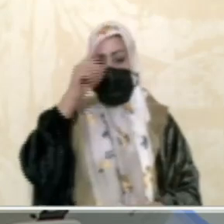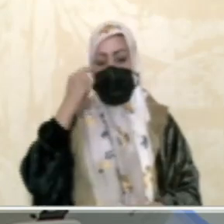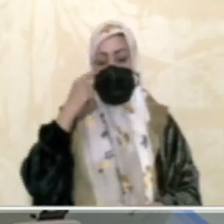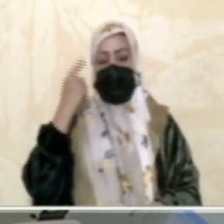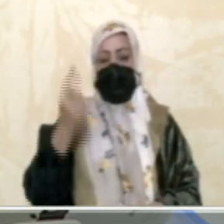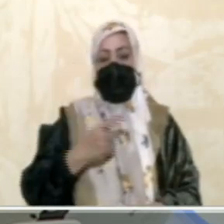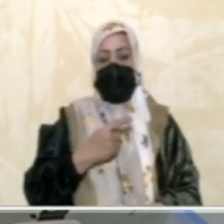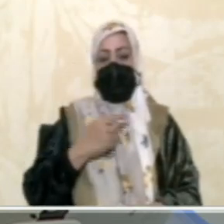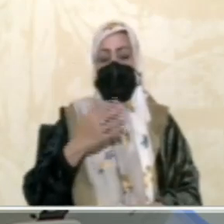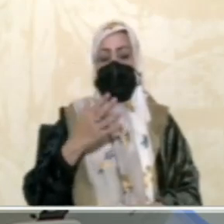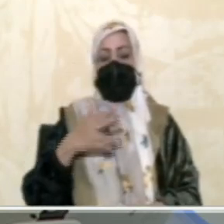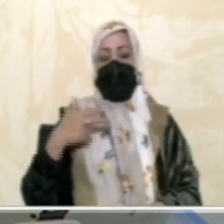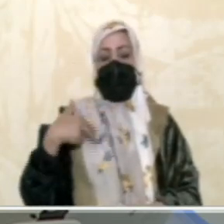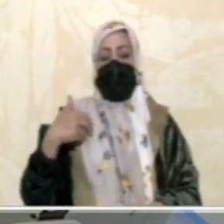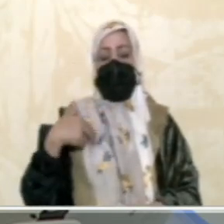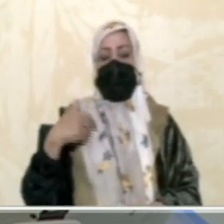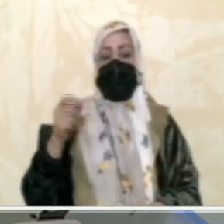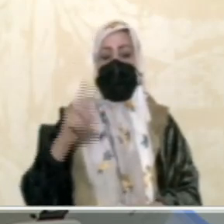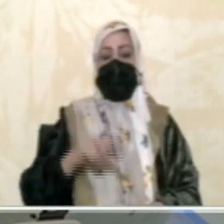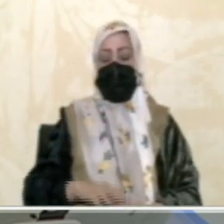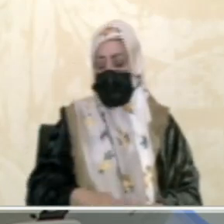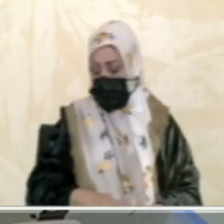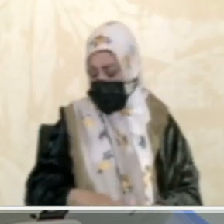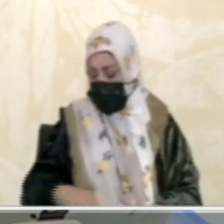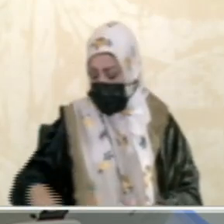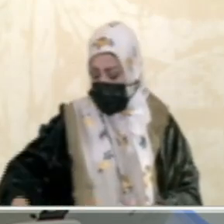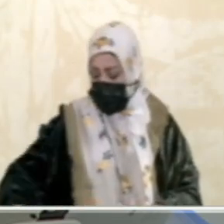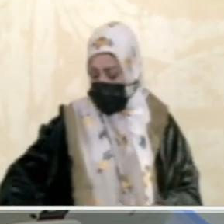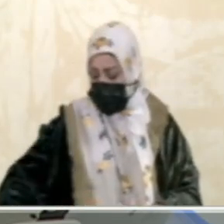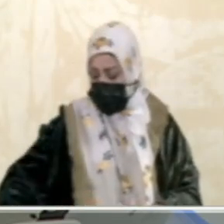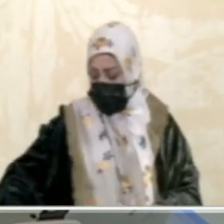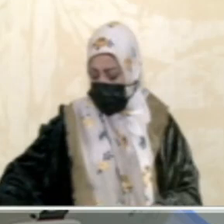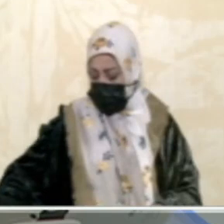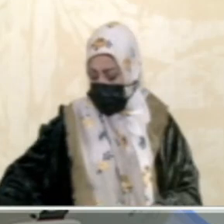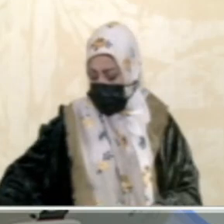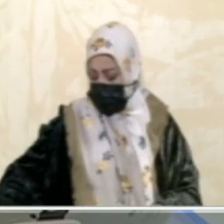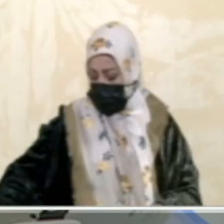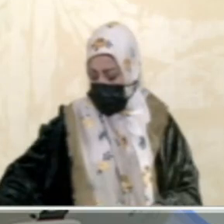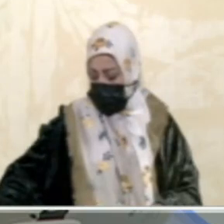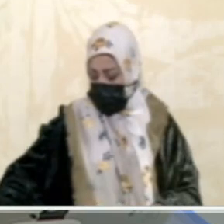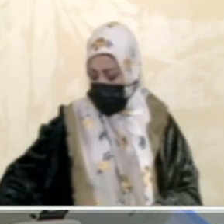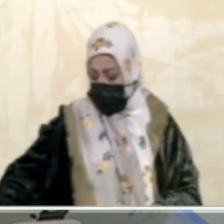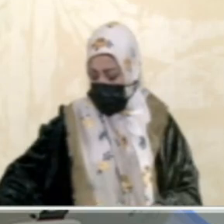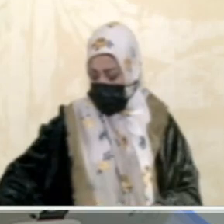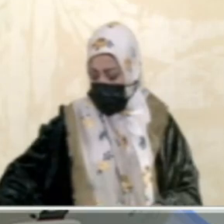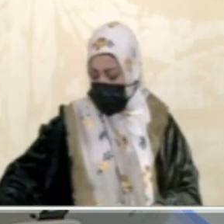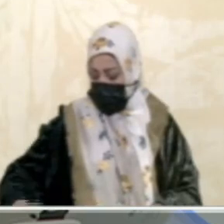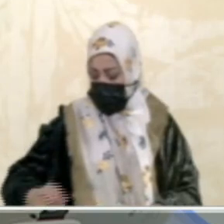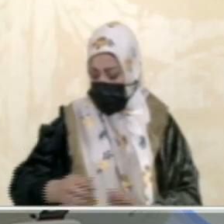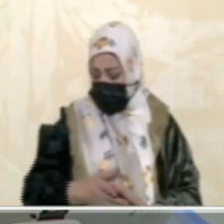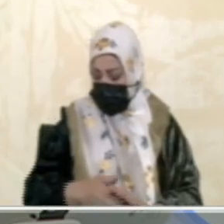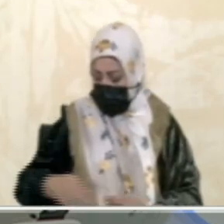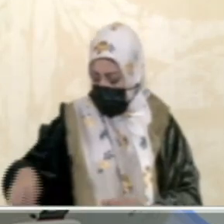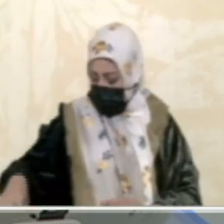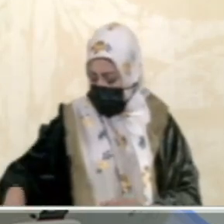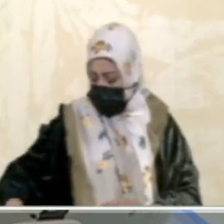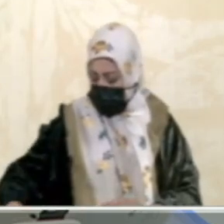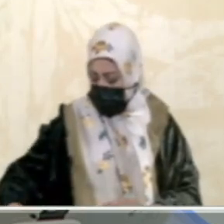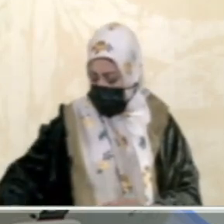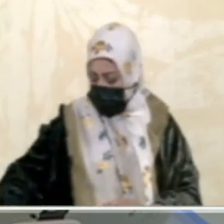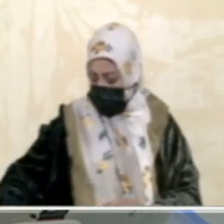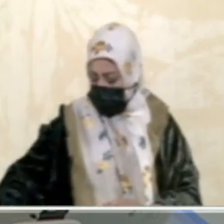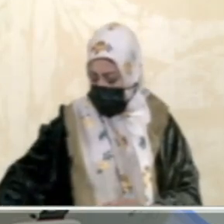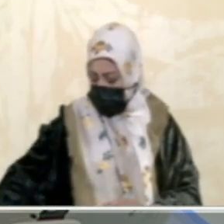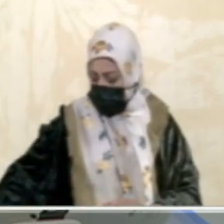قالوا لا باس يندب البسمله ويندى بالتعوذ حتى يخرج الانسان من الخلاف